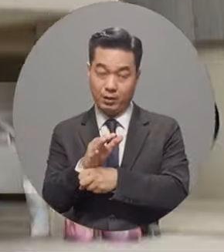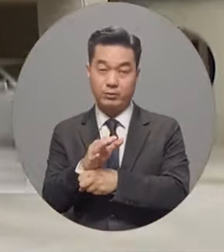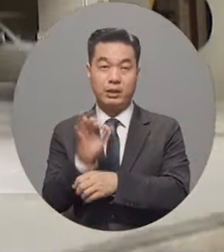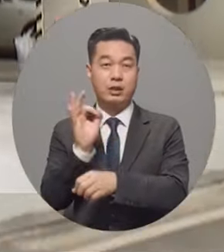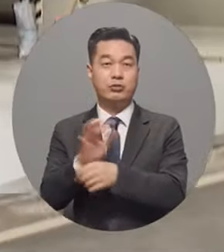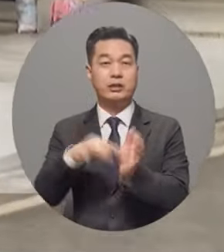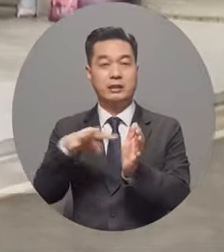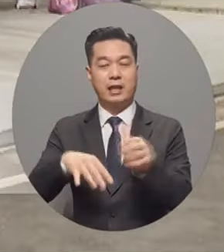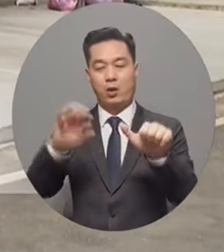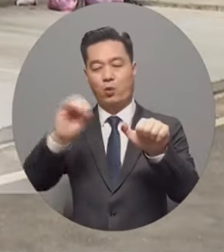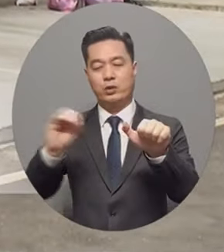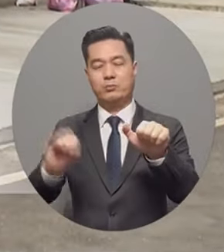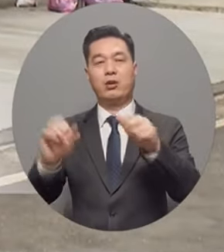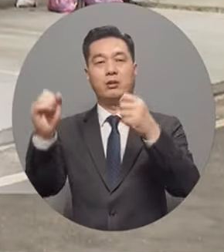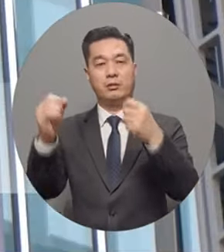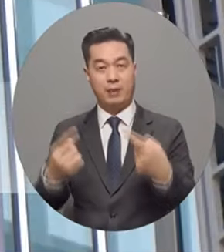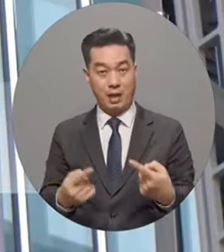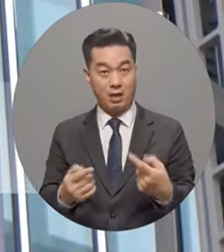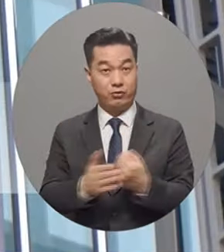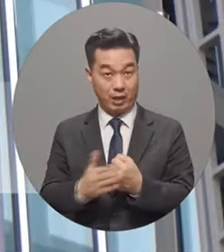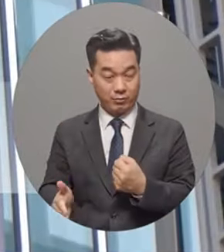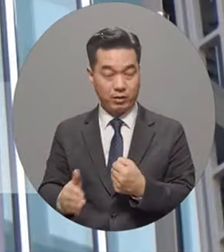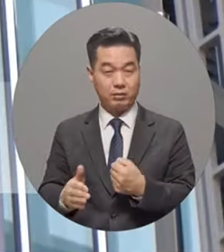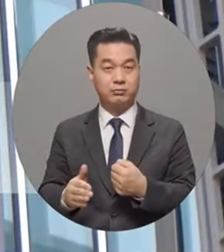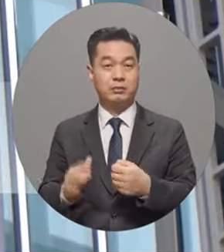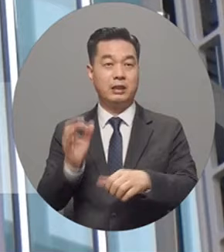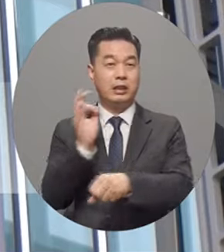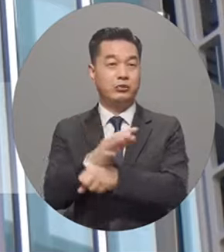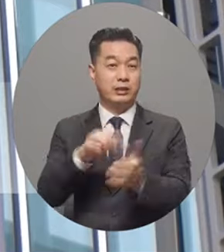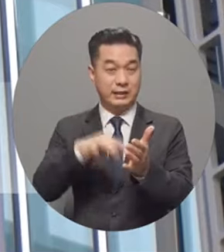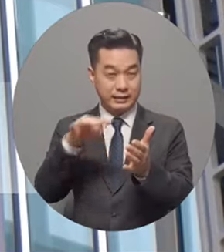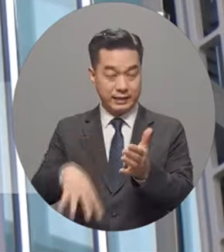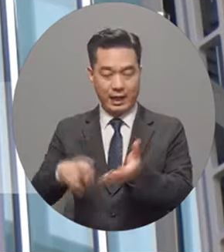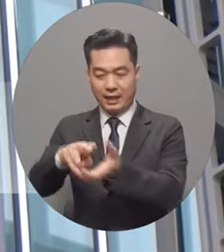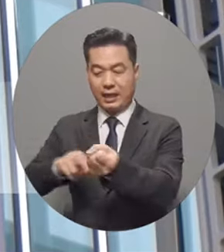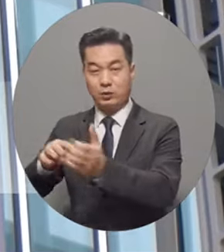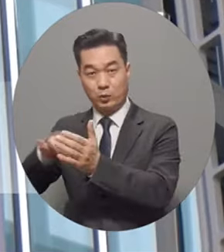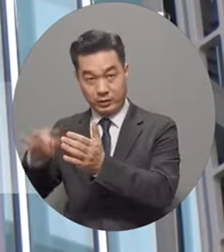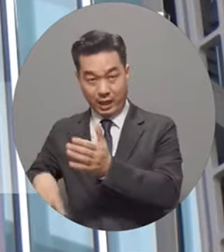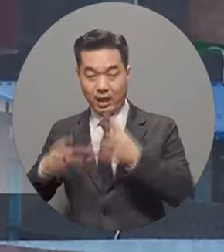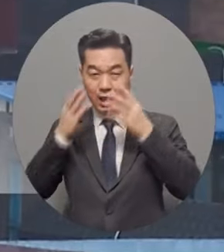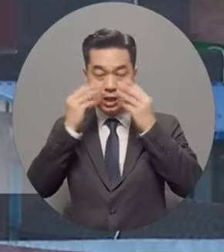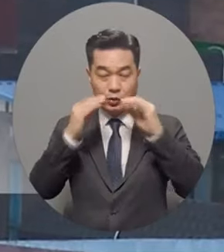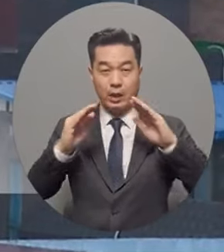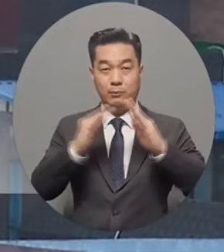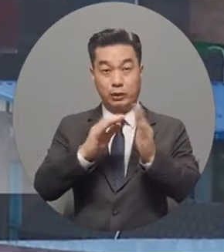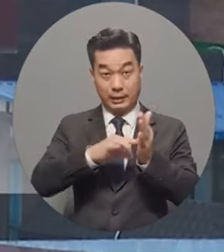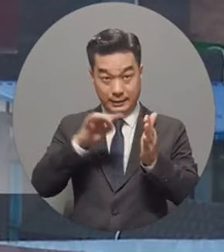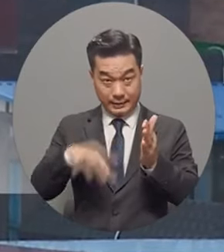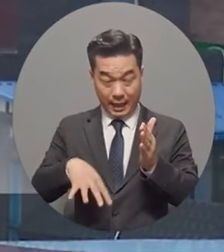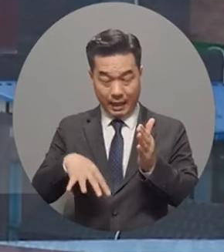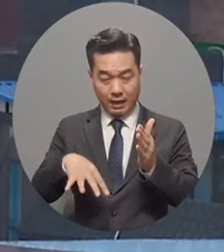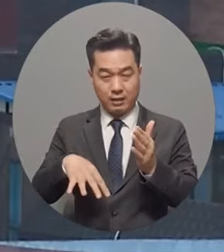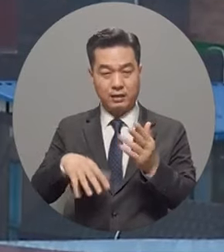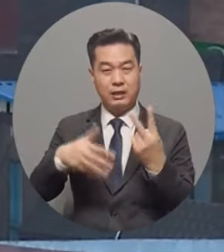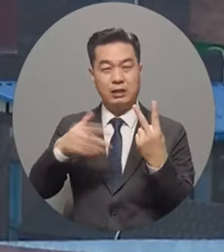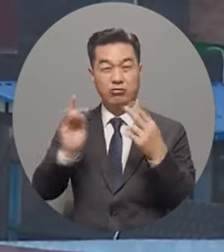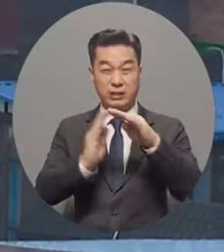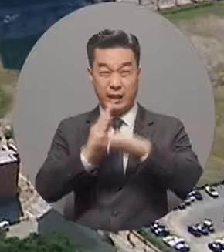50% 감면되고 취득세와 양도세, 종합부동산세를 계산할 때 다주택자 중과 대상에서도 빠지게